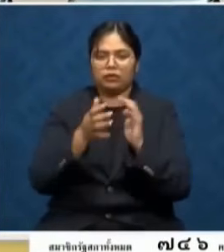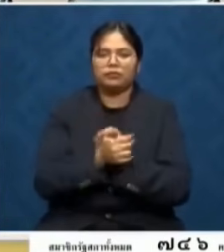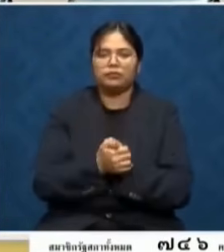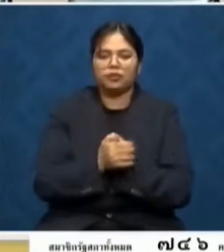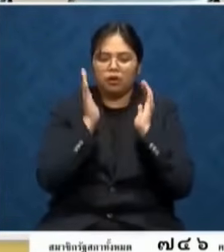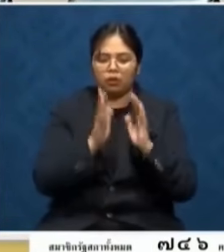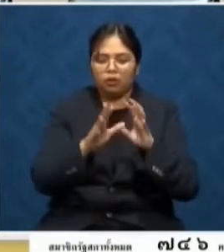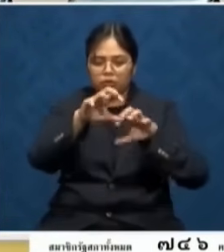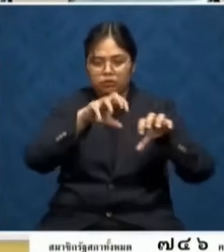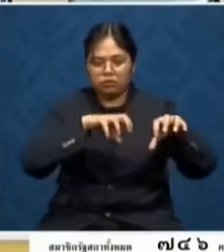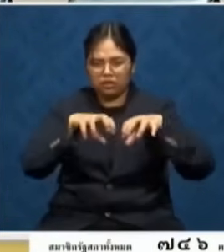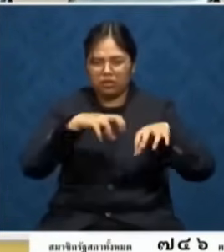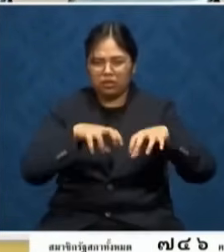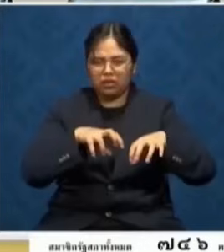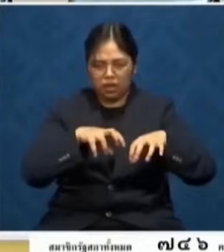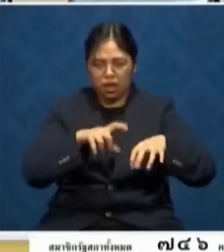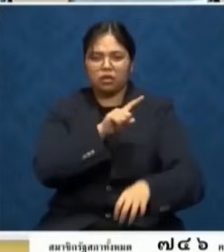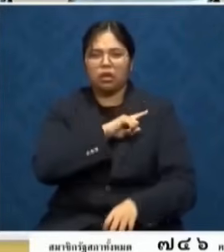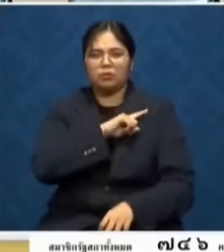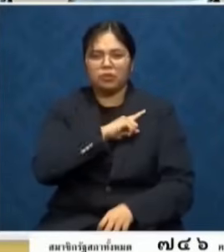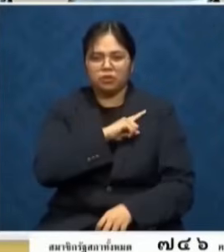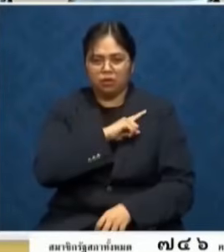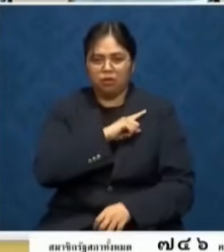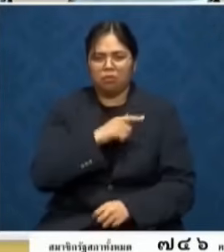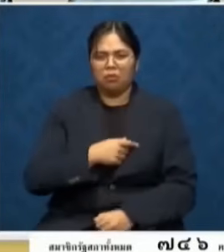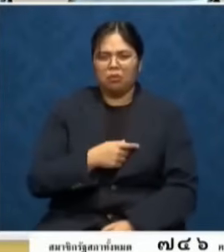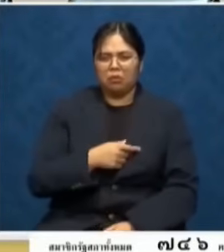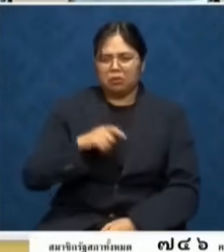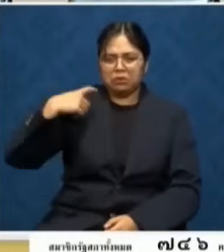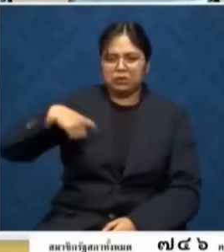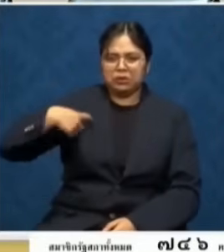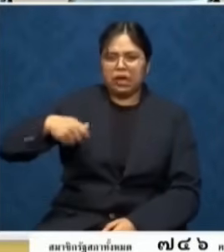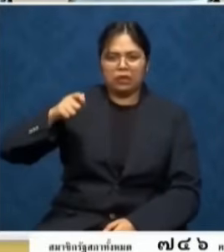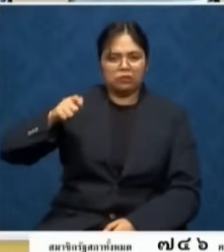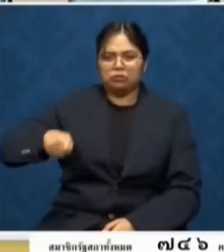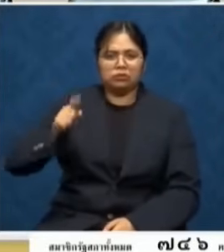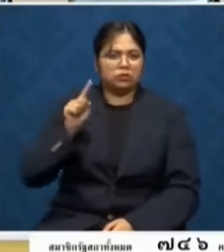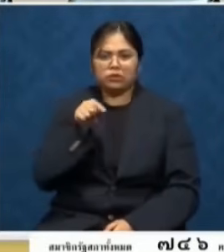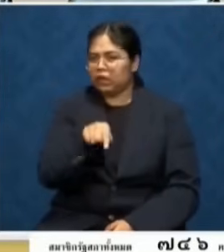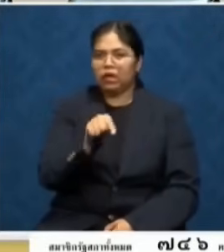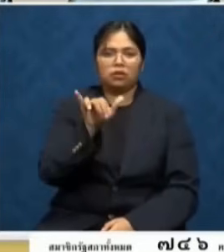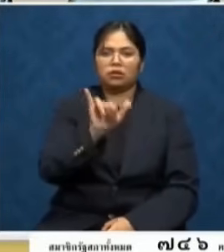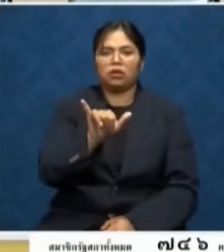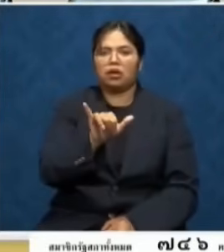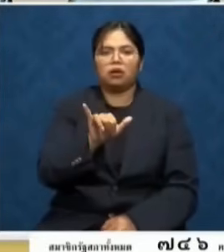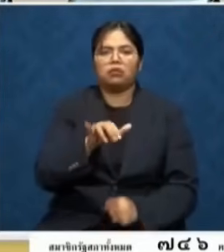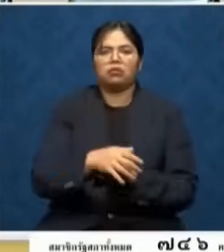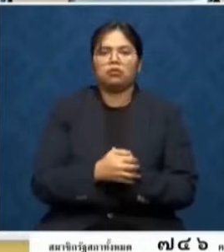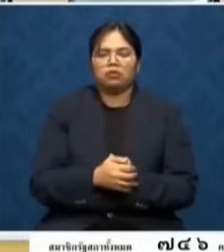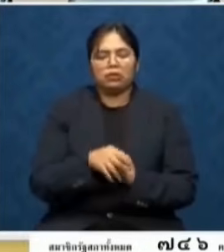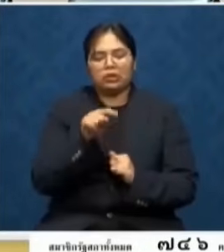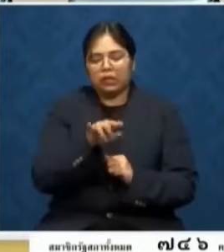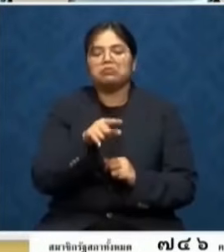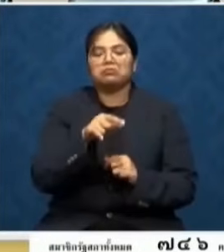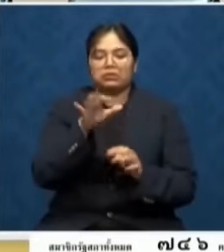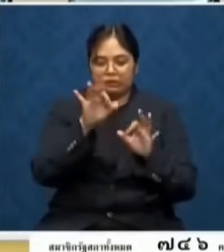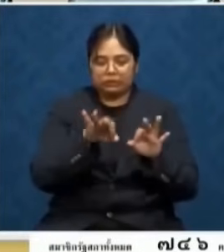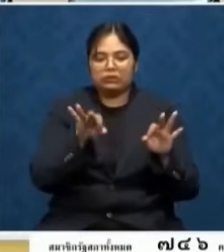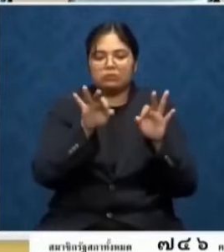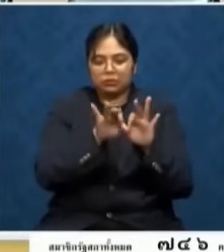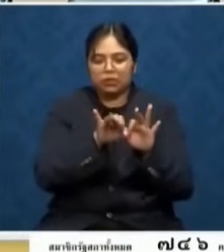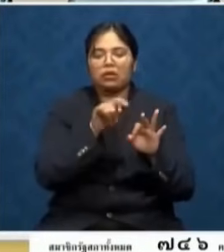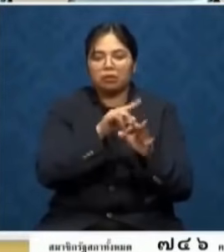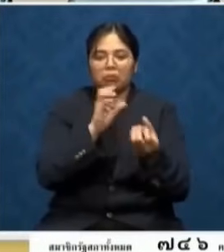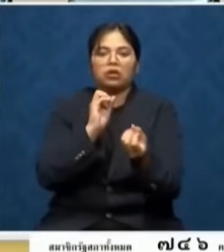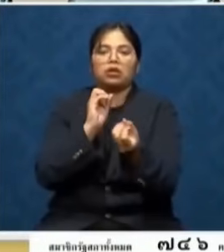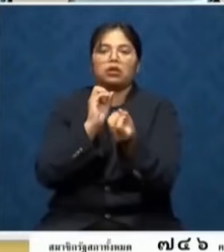หารเป็นผู้ตัดสินเองแทนศาลด้วยการสั่งจัดการเดือนละ10คนเป็นที่มาที่ท